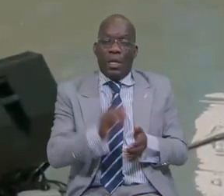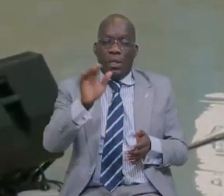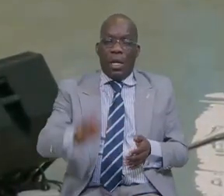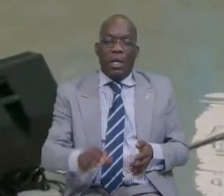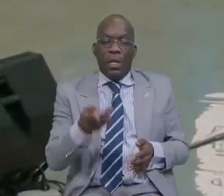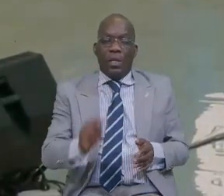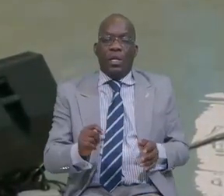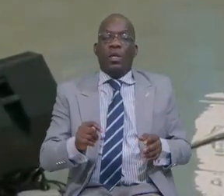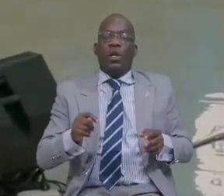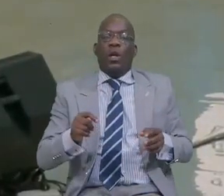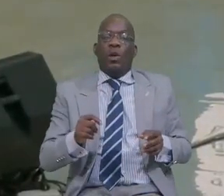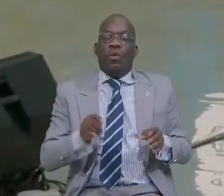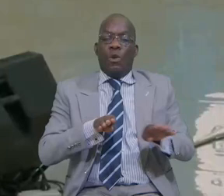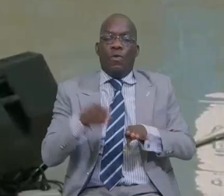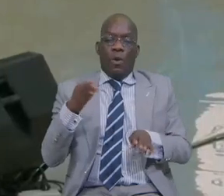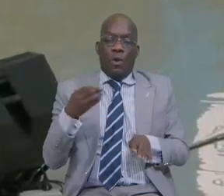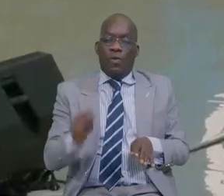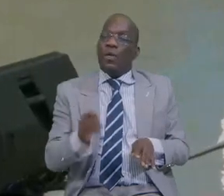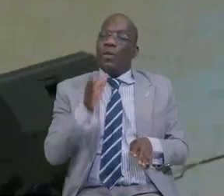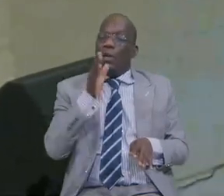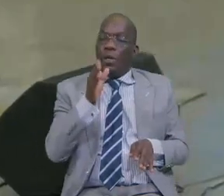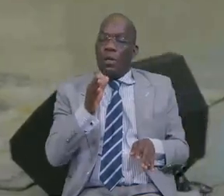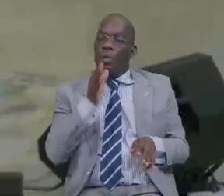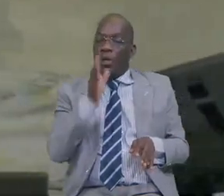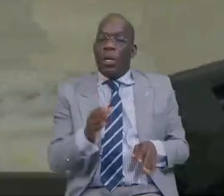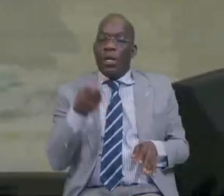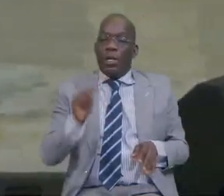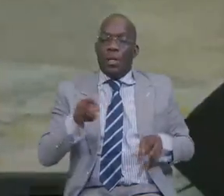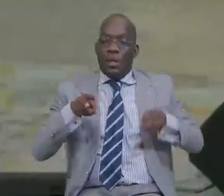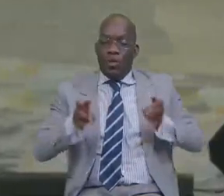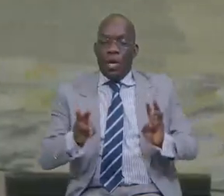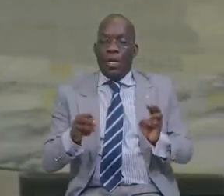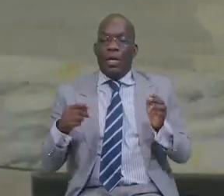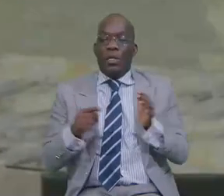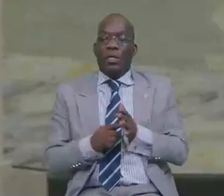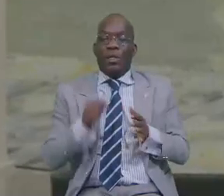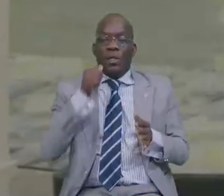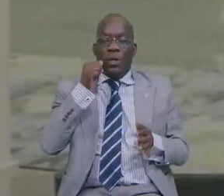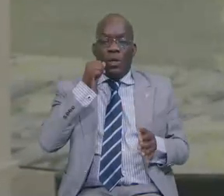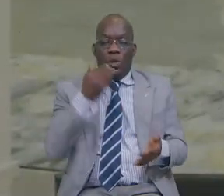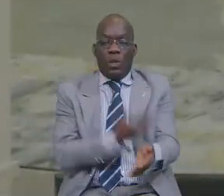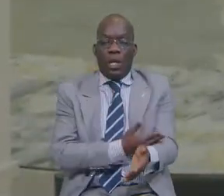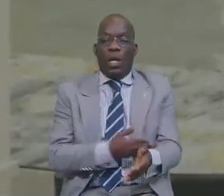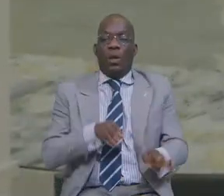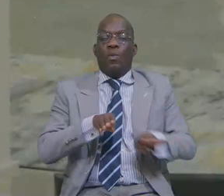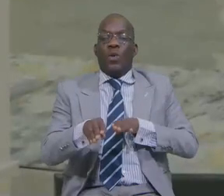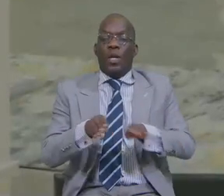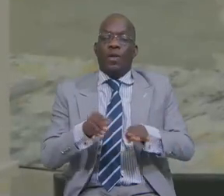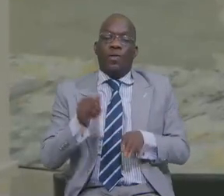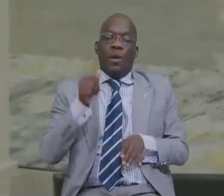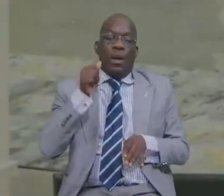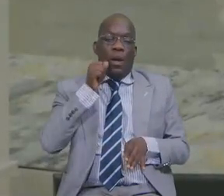Le statut d'une mère, l'état d'une mère. Et tel que cette fille se